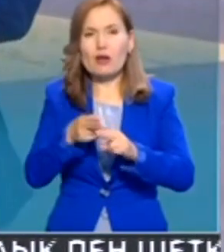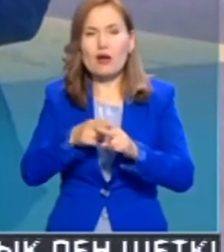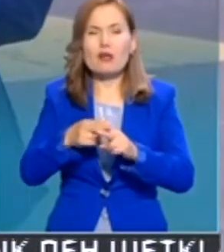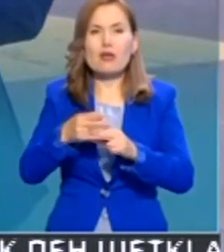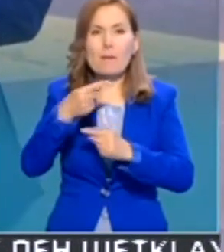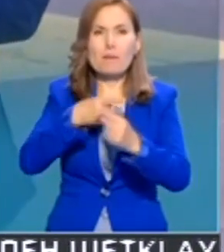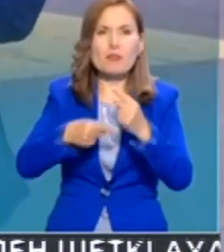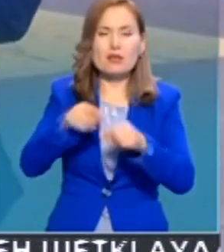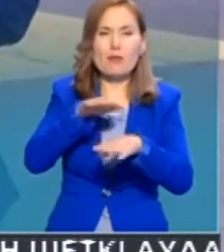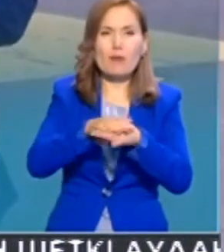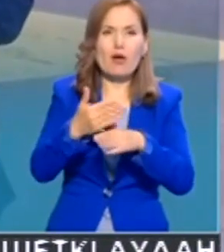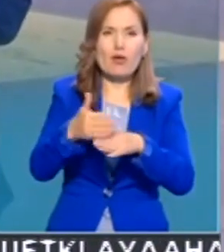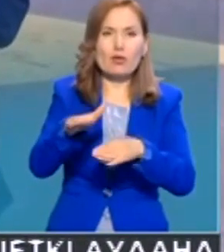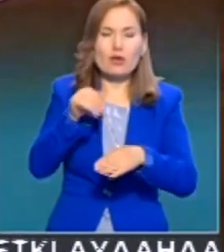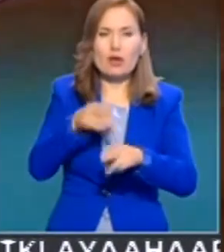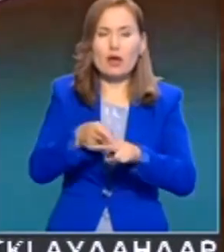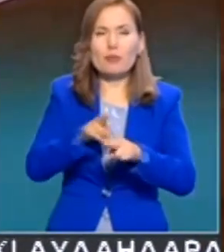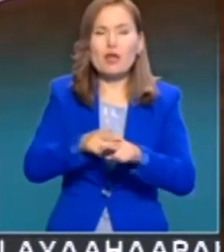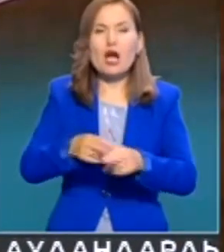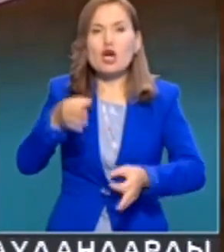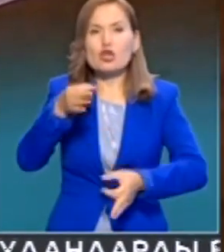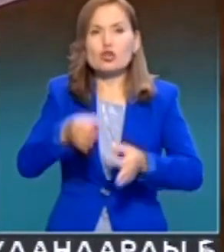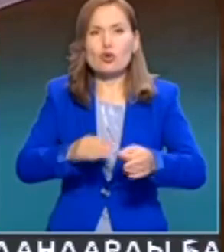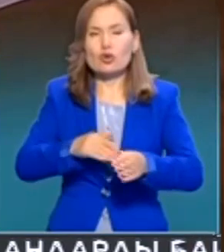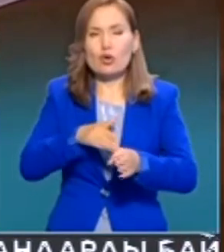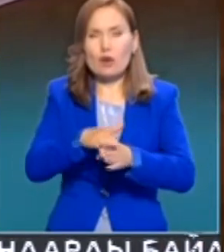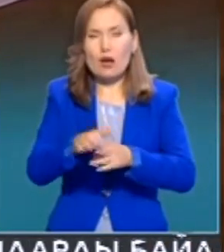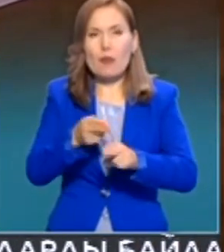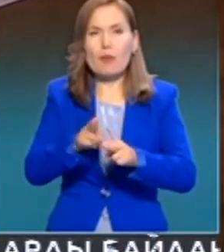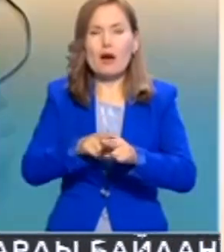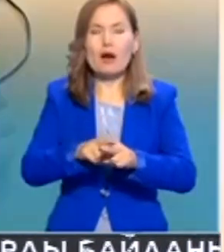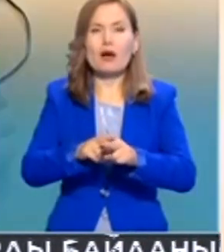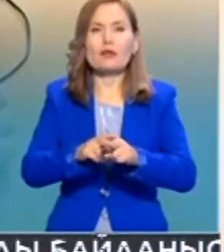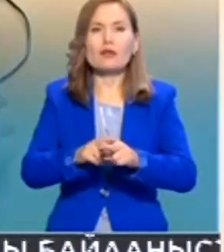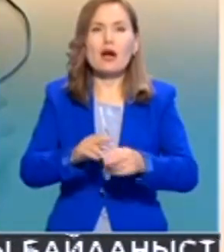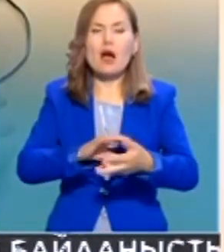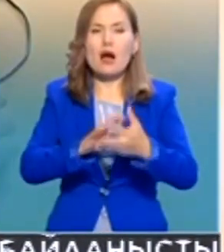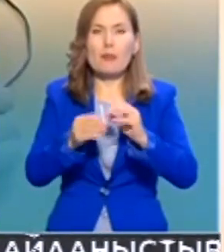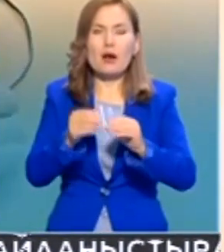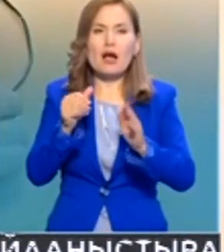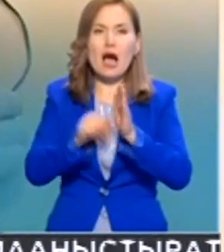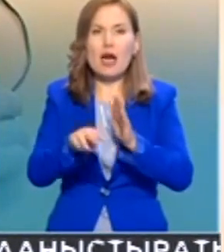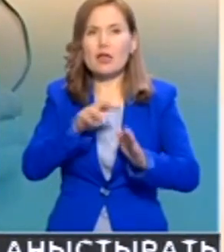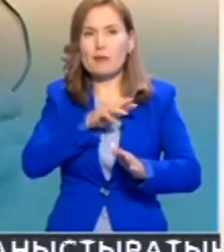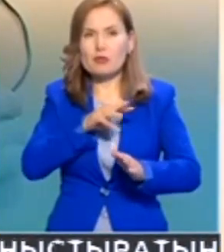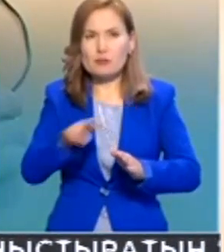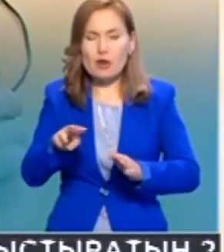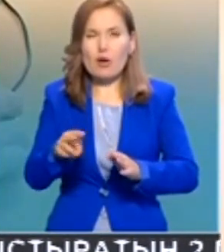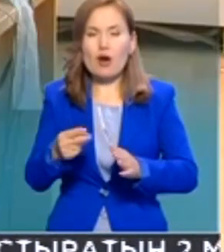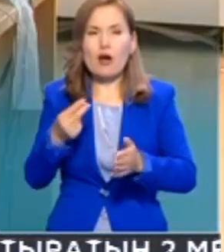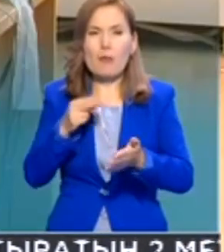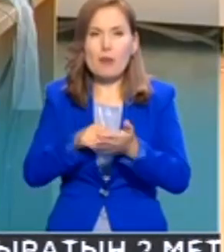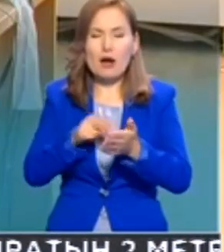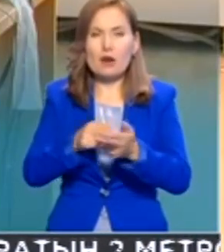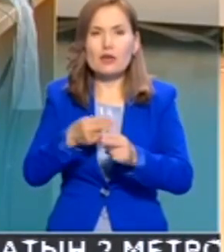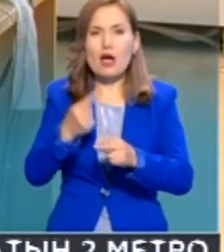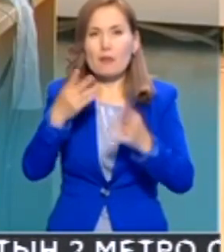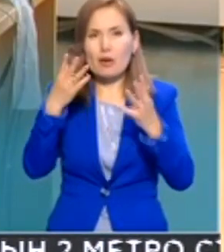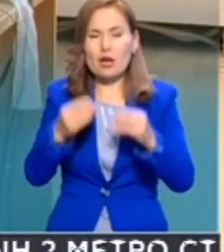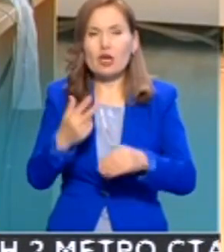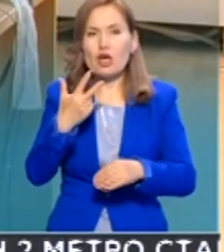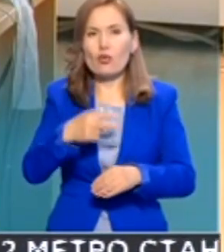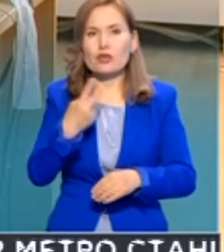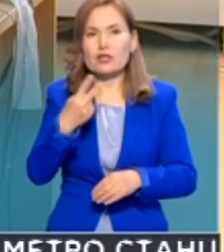алмай қалған. Сол үшін былтыр сот орындаушылары олардың үйін алдымен небәрі 60 миллион теңгеге бағалап, бір күнде 32